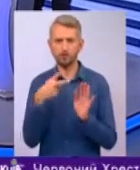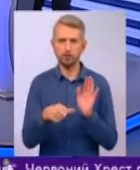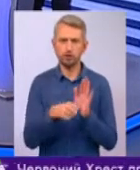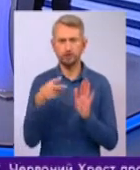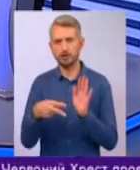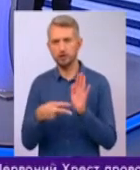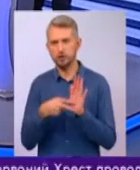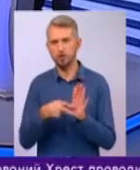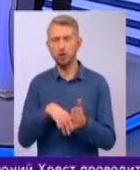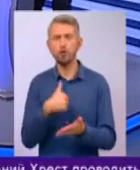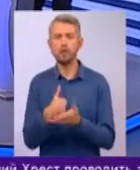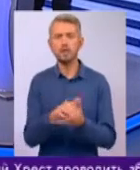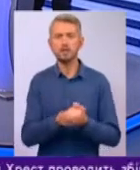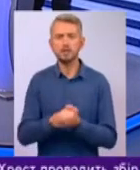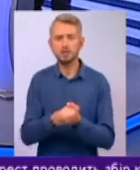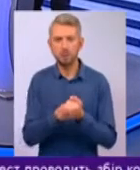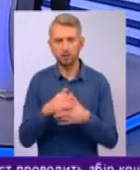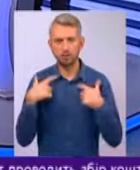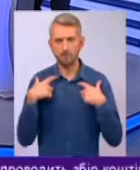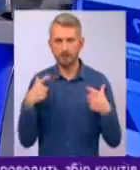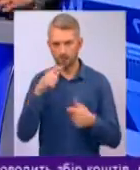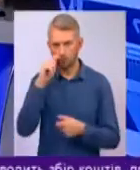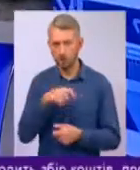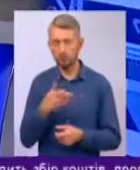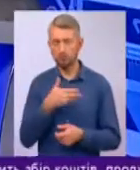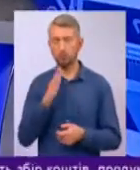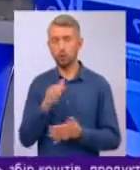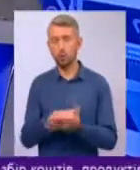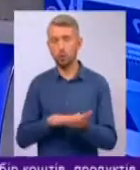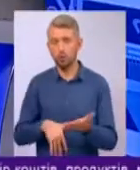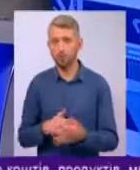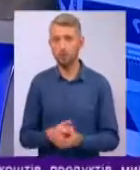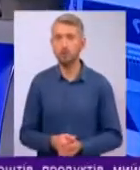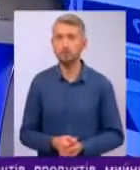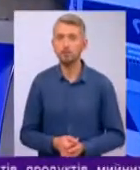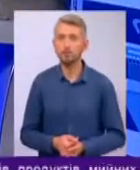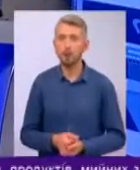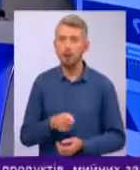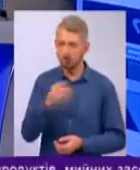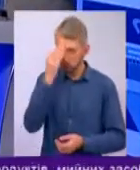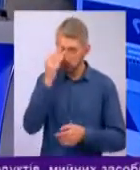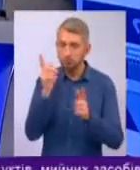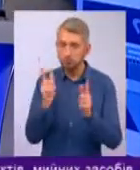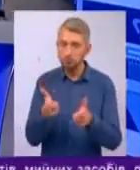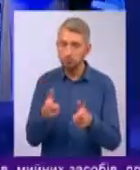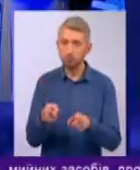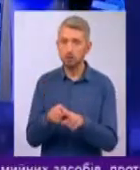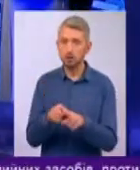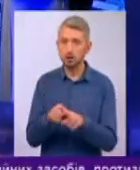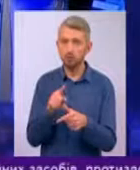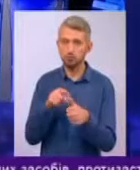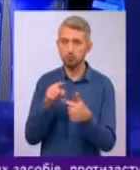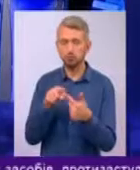2006-2007, голова Спілки офіцерів України. Що ж, ми будемо продовжувати. Пане Сергію, чи погоджуєтеся з такими тезами?